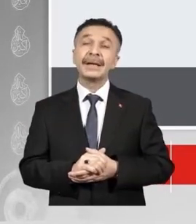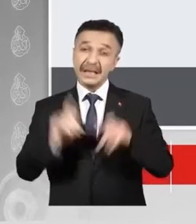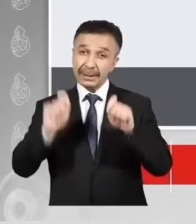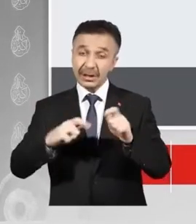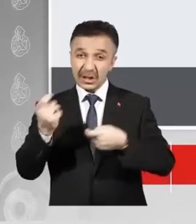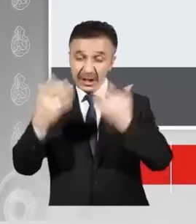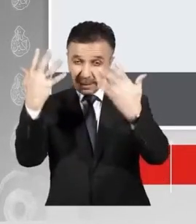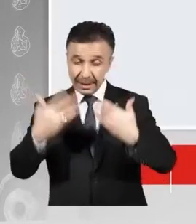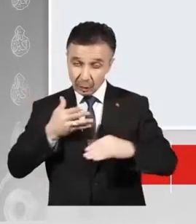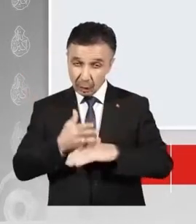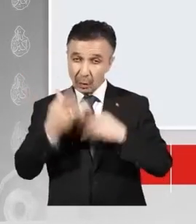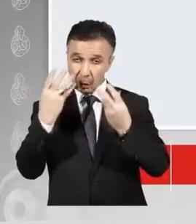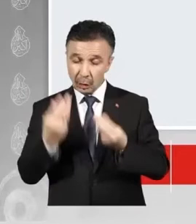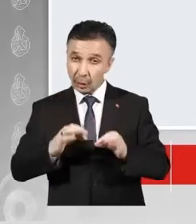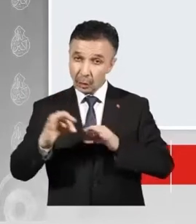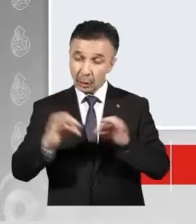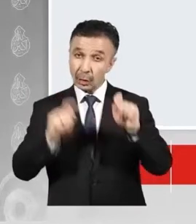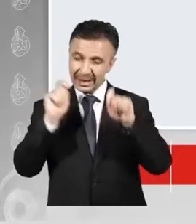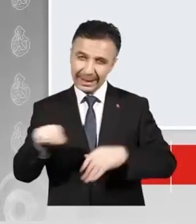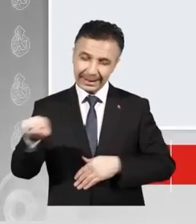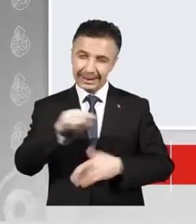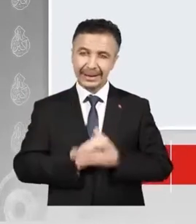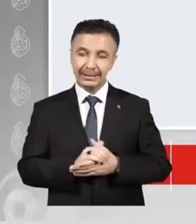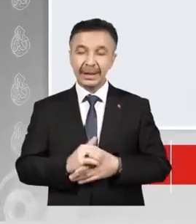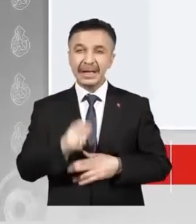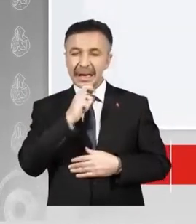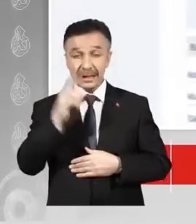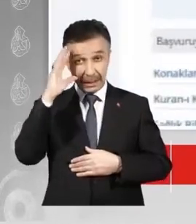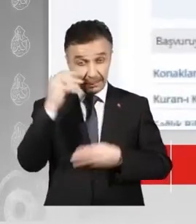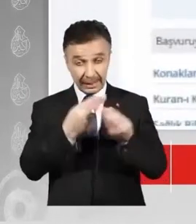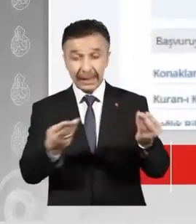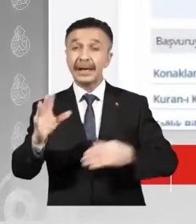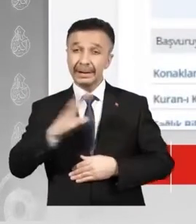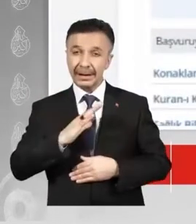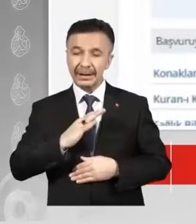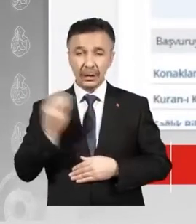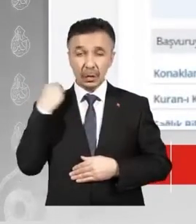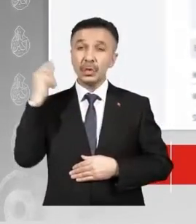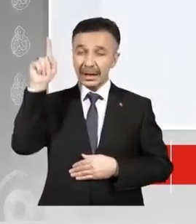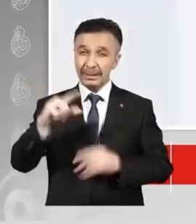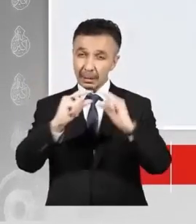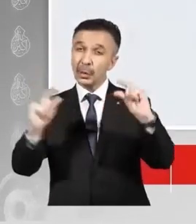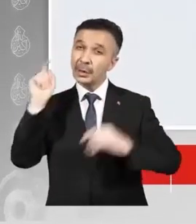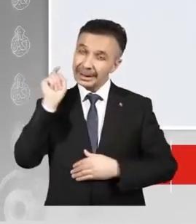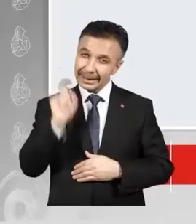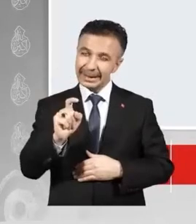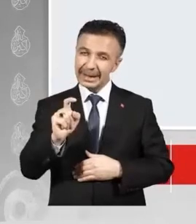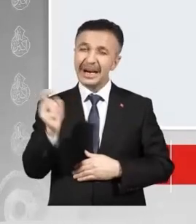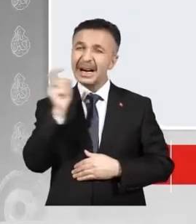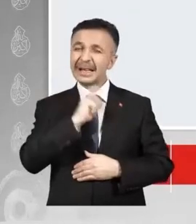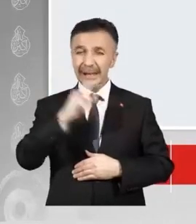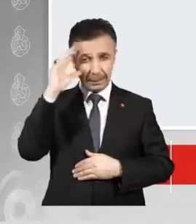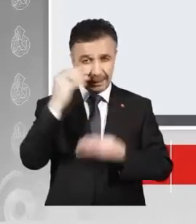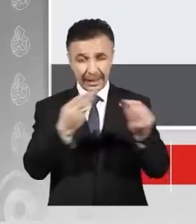Yaptığınız işlemlerin doğruluğunu kontrol ediniz. Yanlış bilgiler varsa güncelleme butonuna tıklayarak